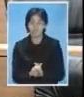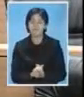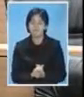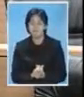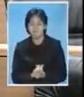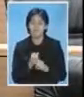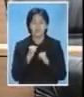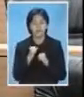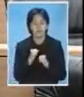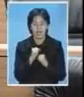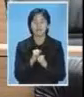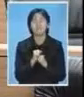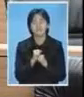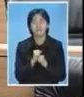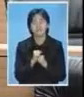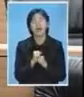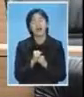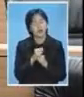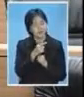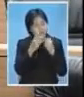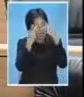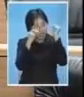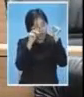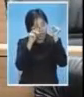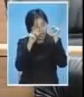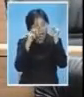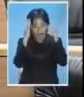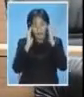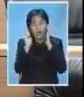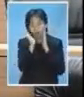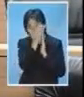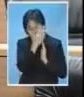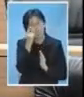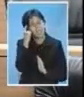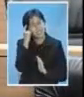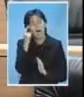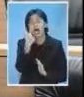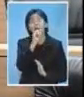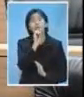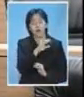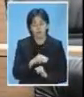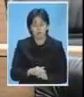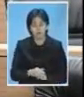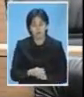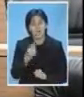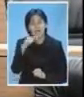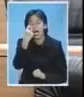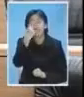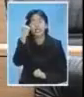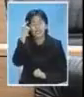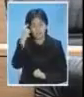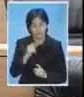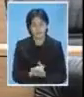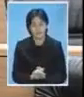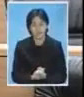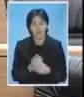องนี้มาใส่ให้ท่านใส่ผ้าคลุมถามว่าใครคิดให้ท่านครับท่านนายกรัฐม